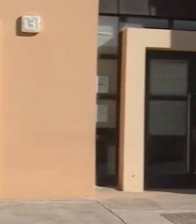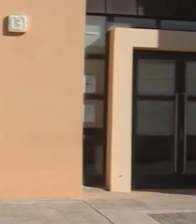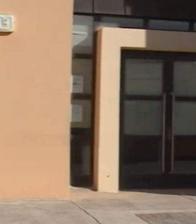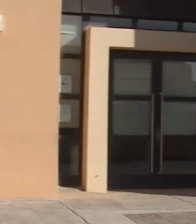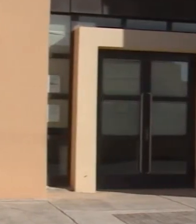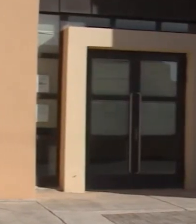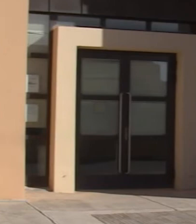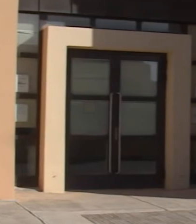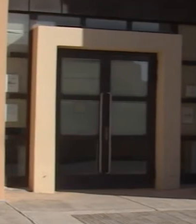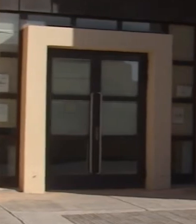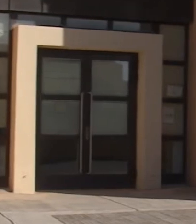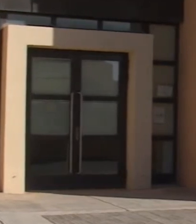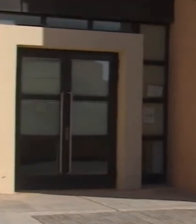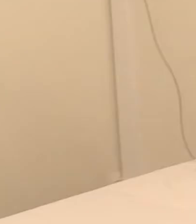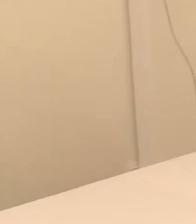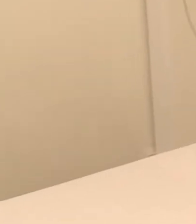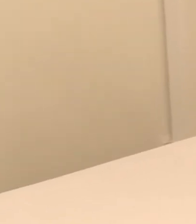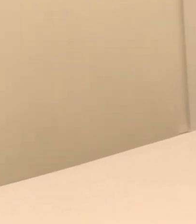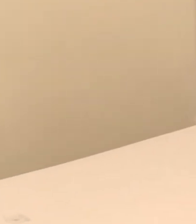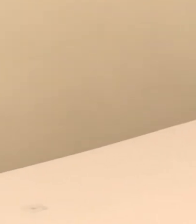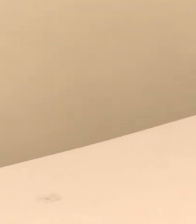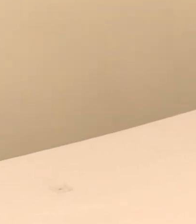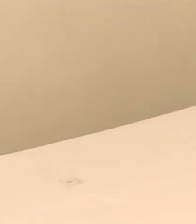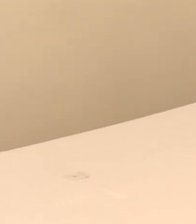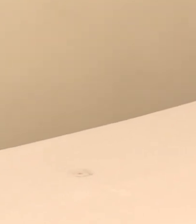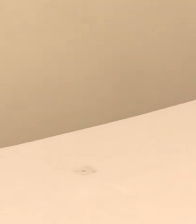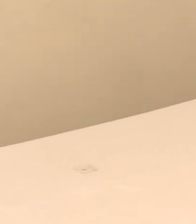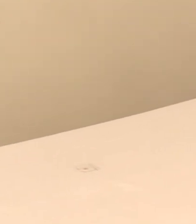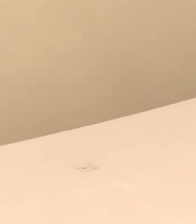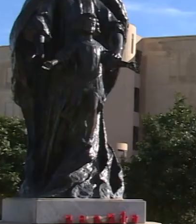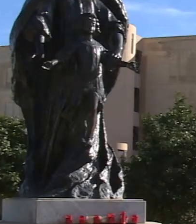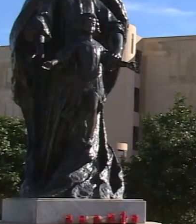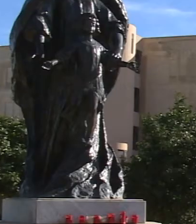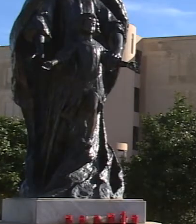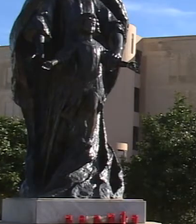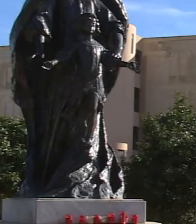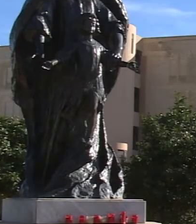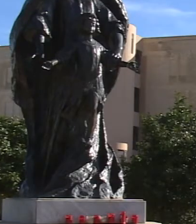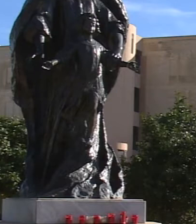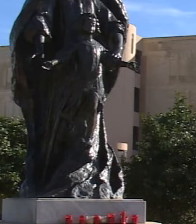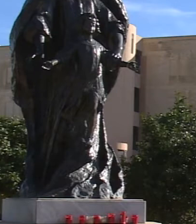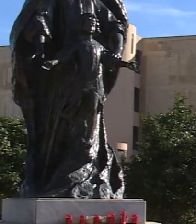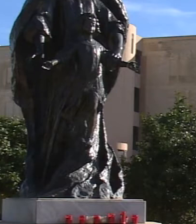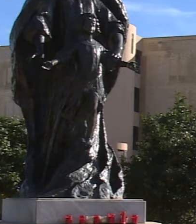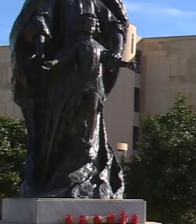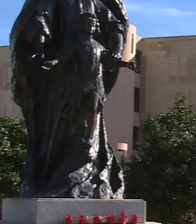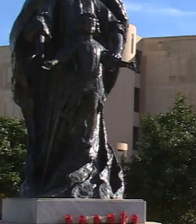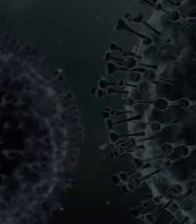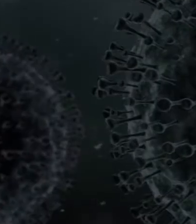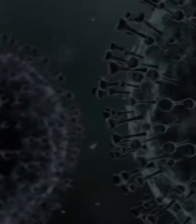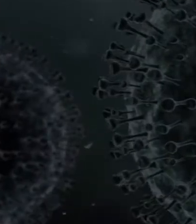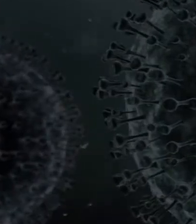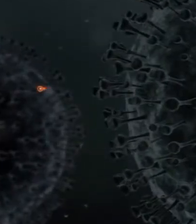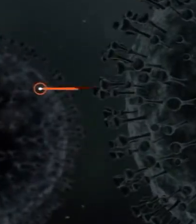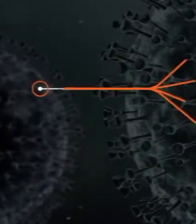għal 417. L-aħħar vittma kienet mara ta' 95 sena illi mietet fl-isptar Mater Dei.